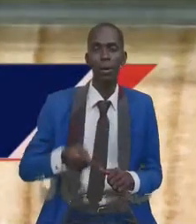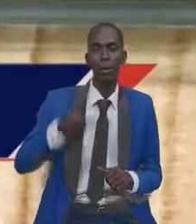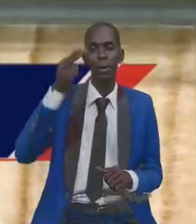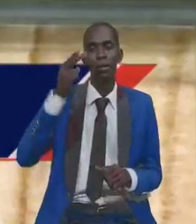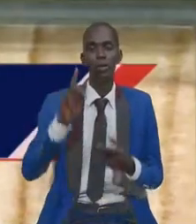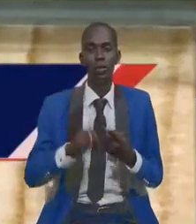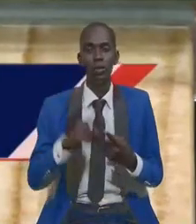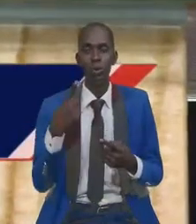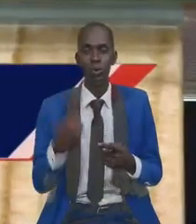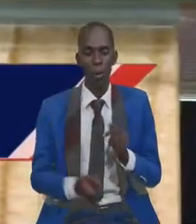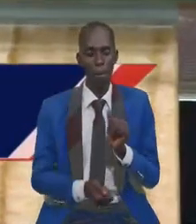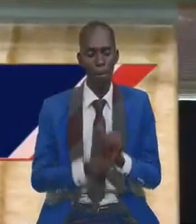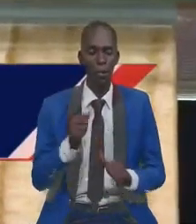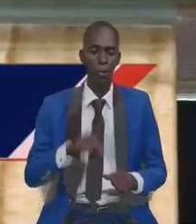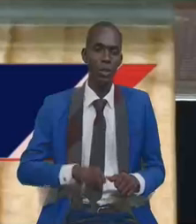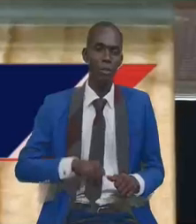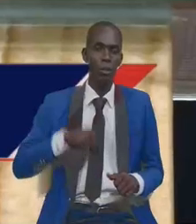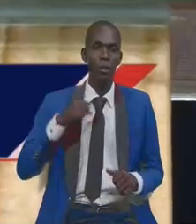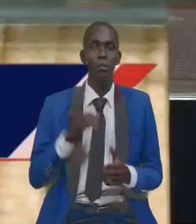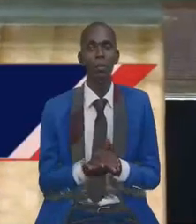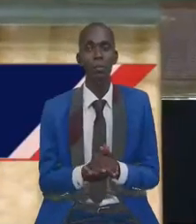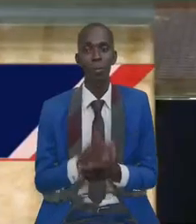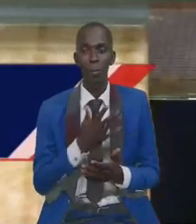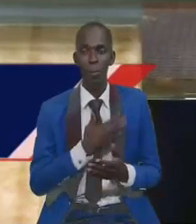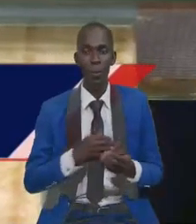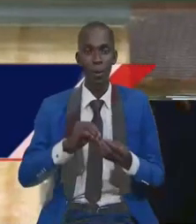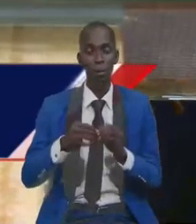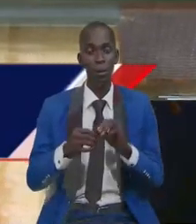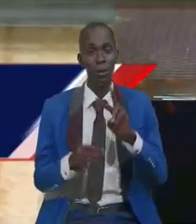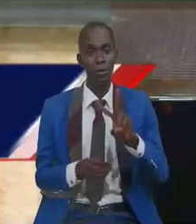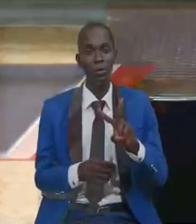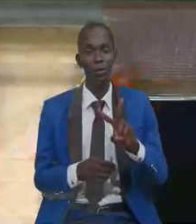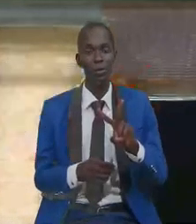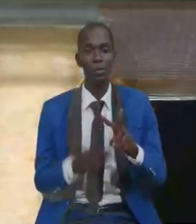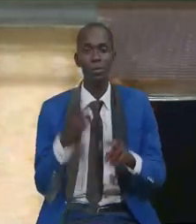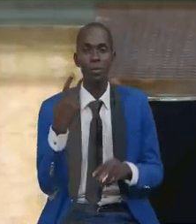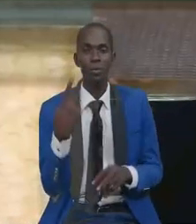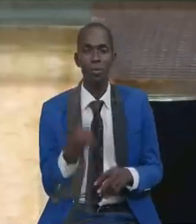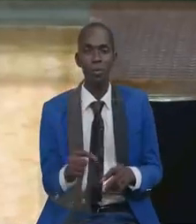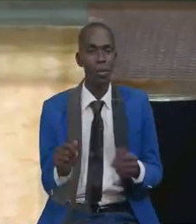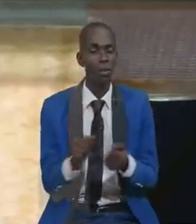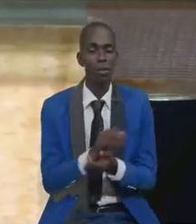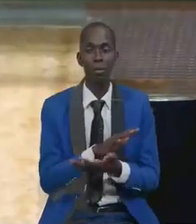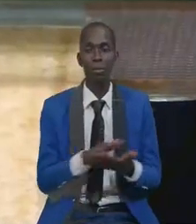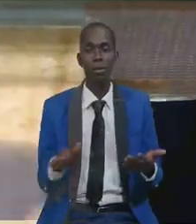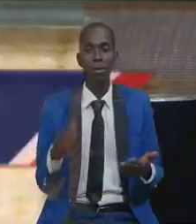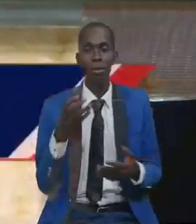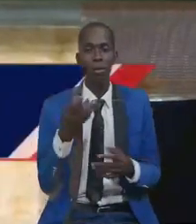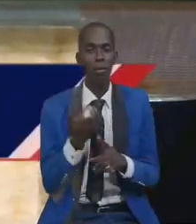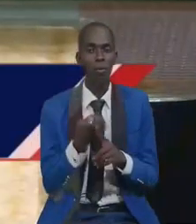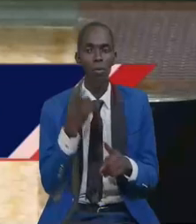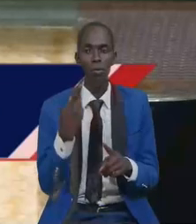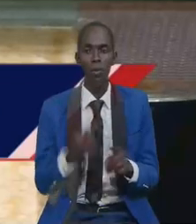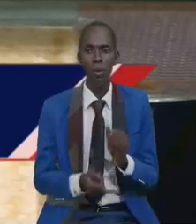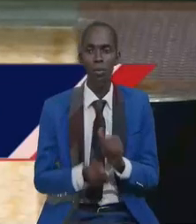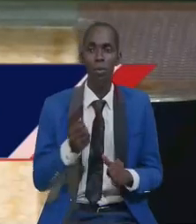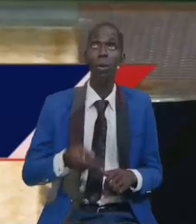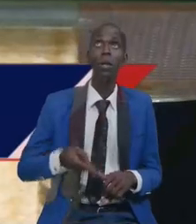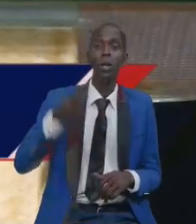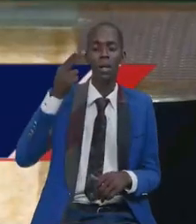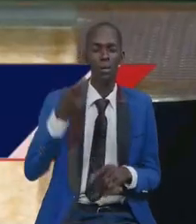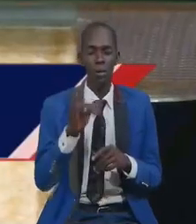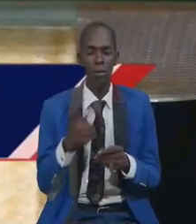plus orgueilleux. Et numéro 2, le point 2, c'est la dévastation loin du